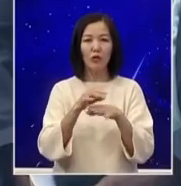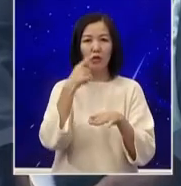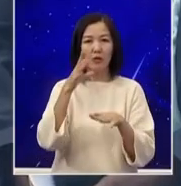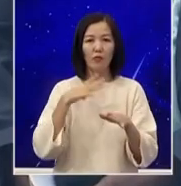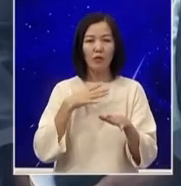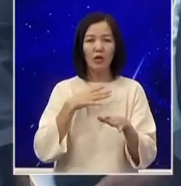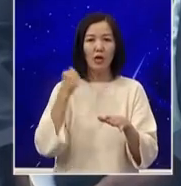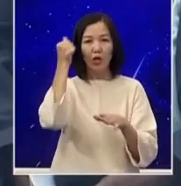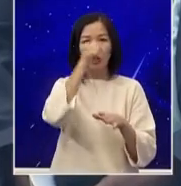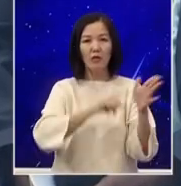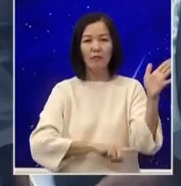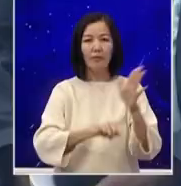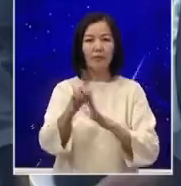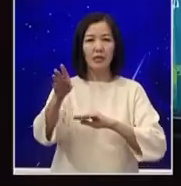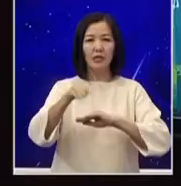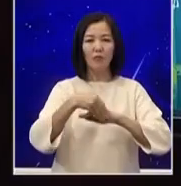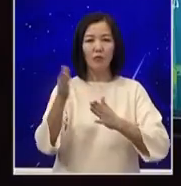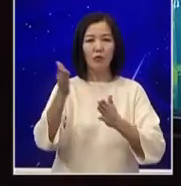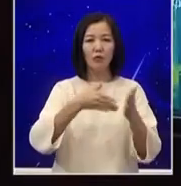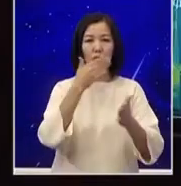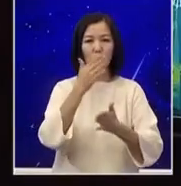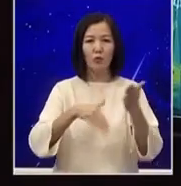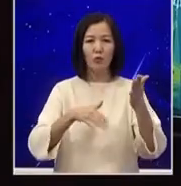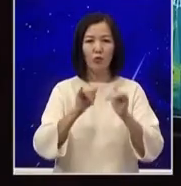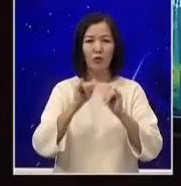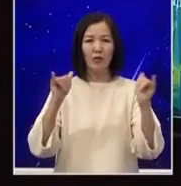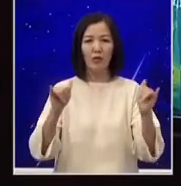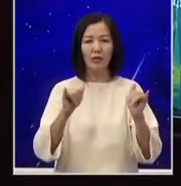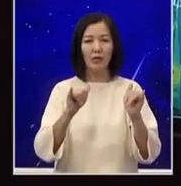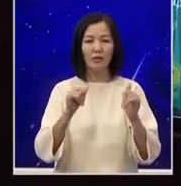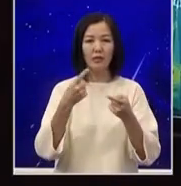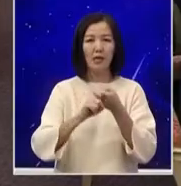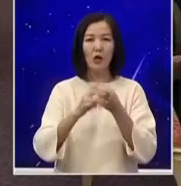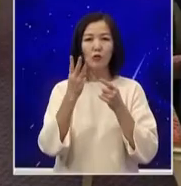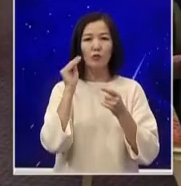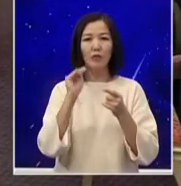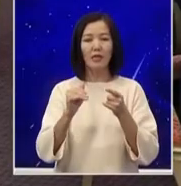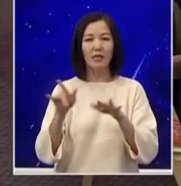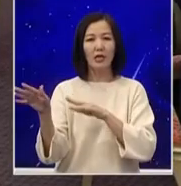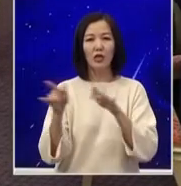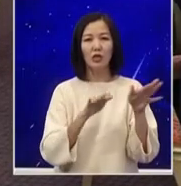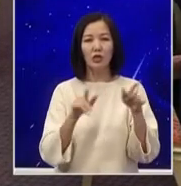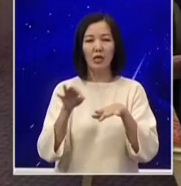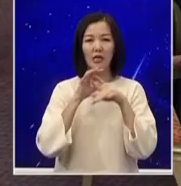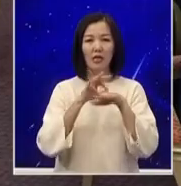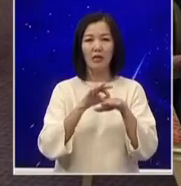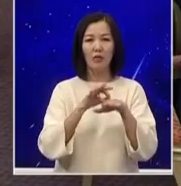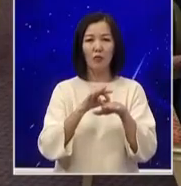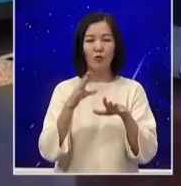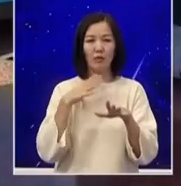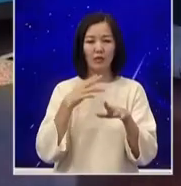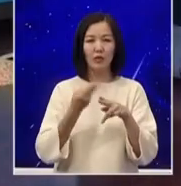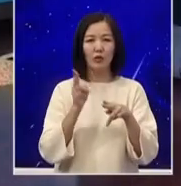атап өтті. Жыл басынан жемқорлықты жою мен өңірдің дамуына ілгерілетуге байланысты 3000-нан аса ірі